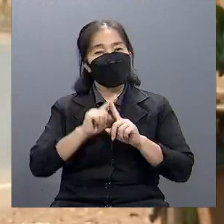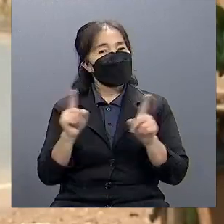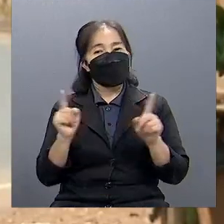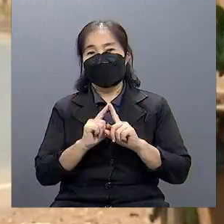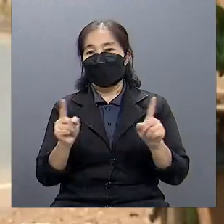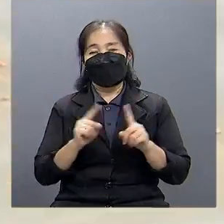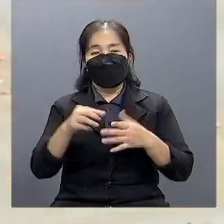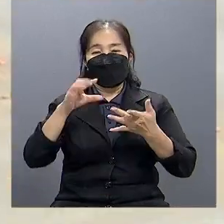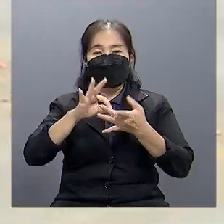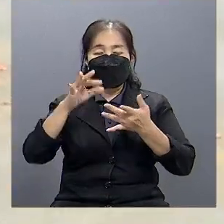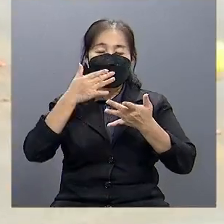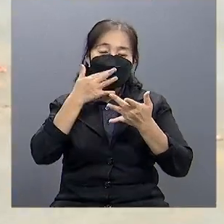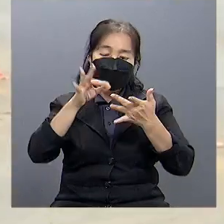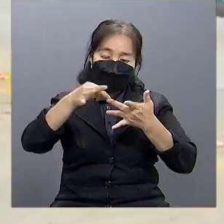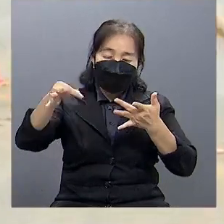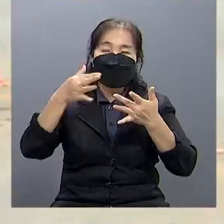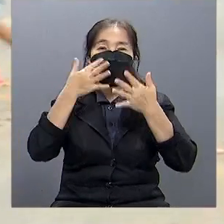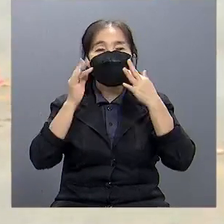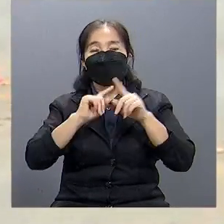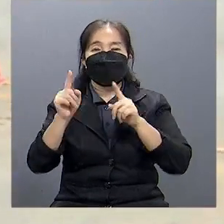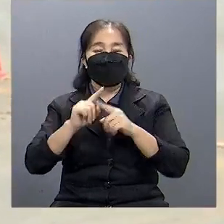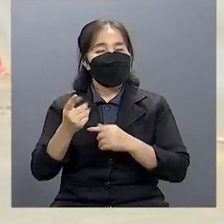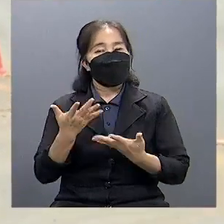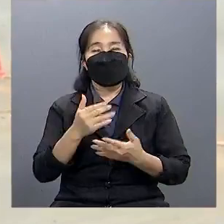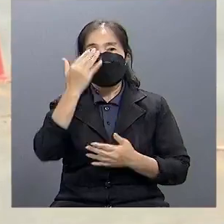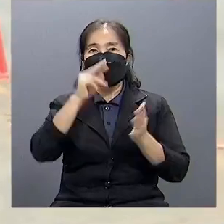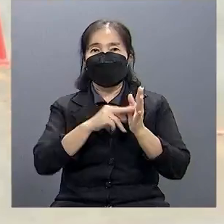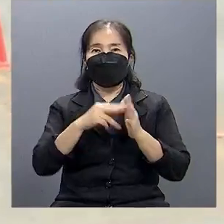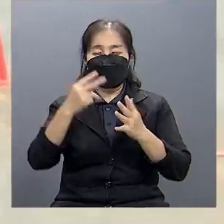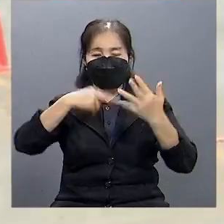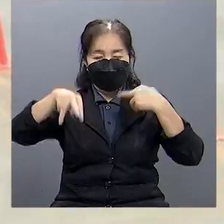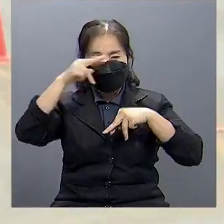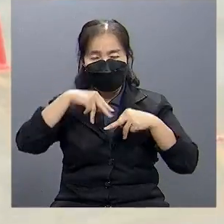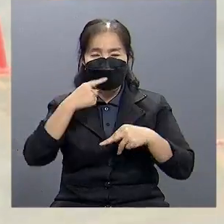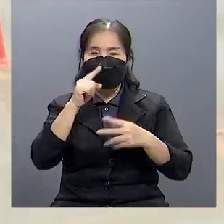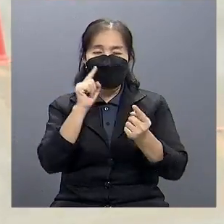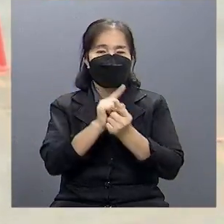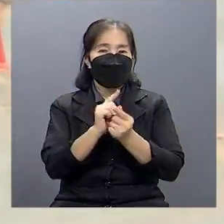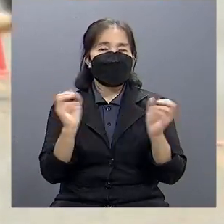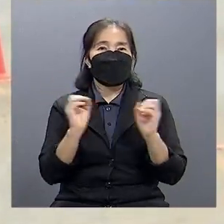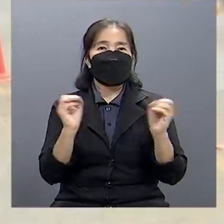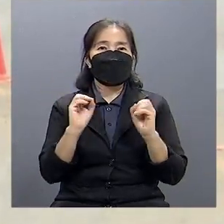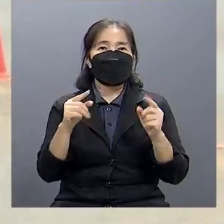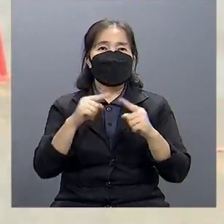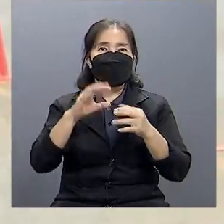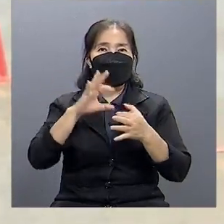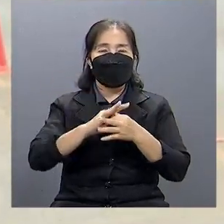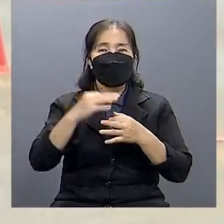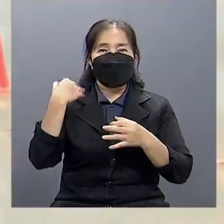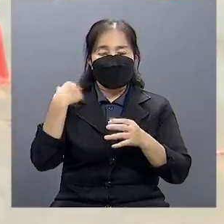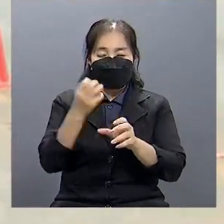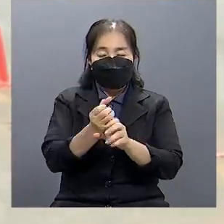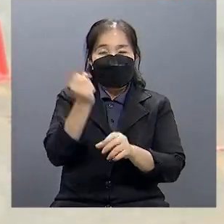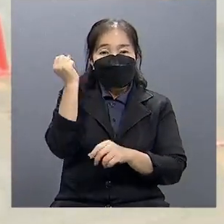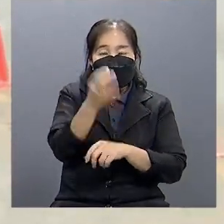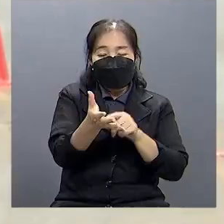ที่ไม่มีการนำขึ้นพิจารณาเพราะการตรวจพิสูจน์ไม่พบ DNA ของนายชัยภูมิบนด้ามจับของก้านระเบิดตามที่ทหารกล่าวอ้างว่